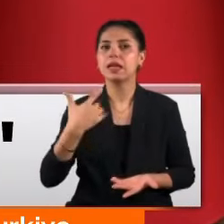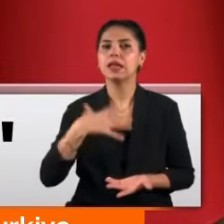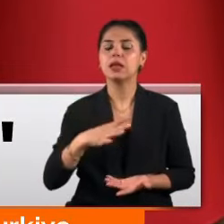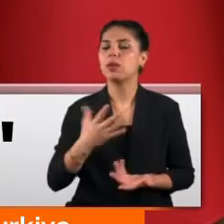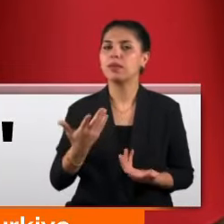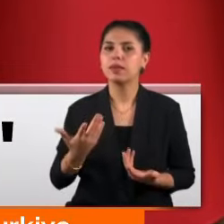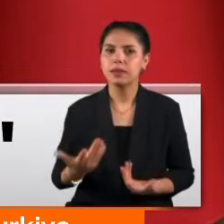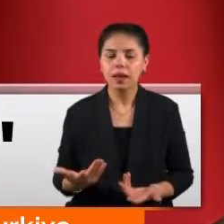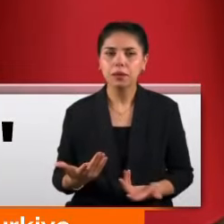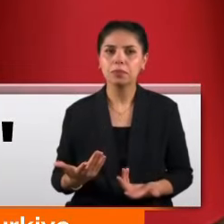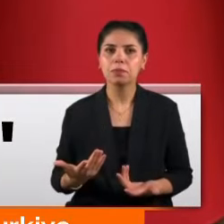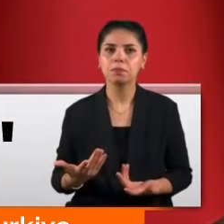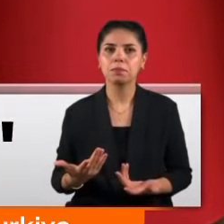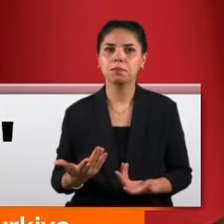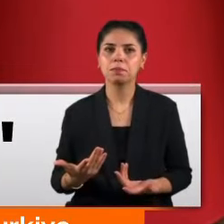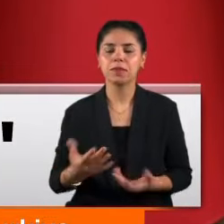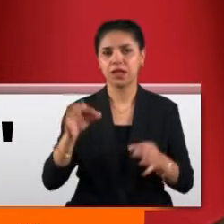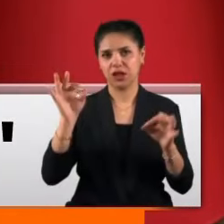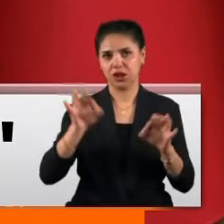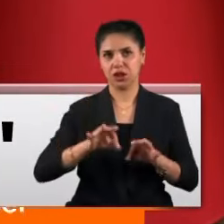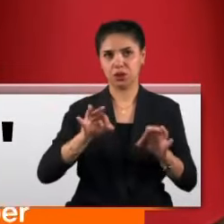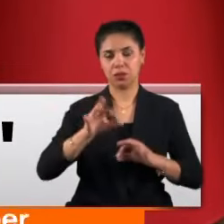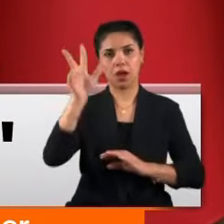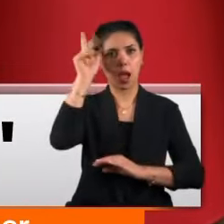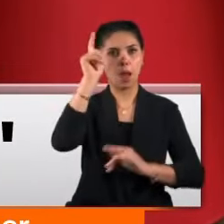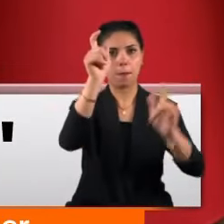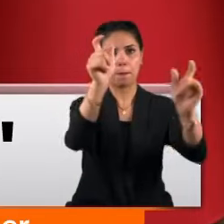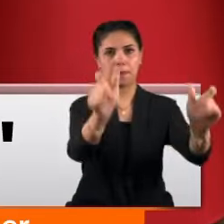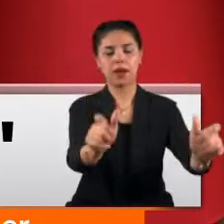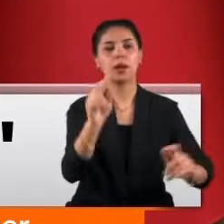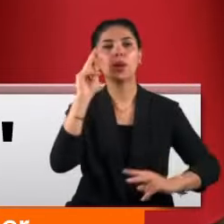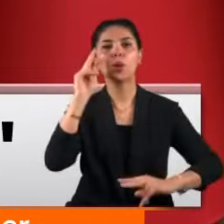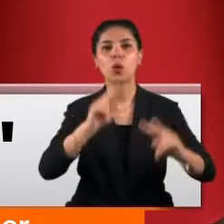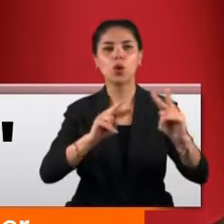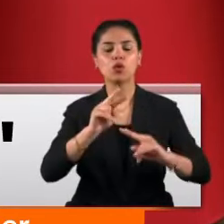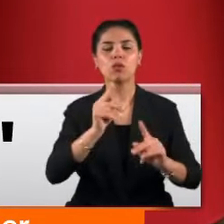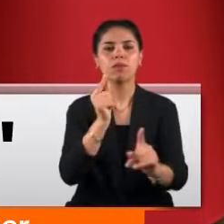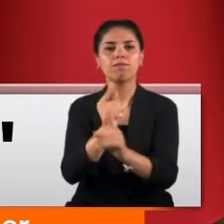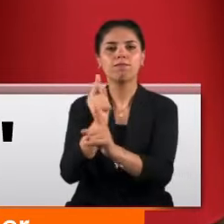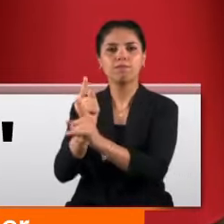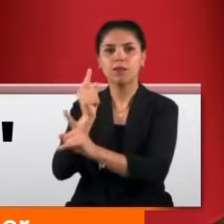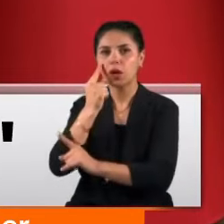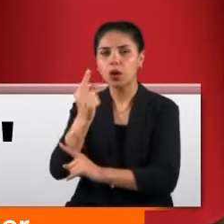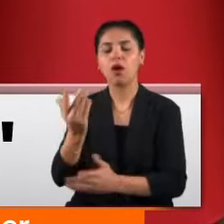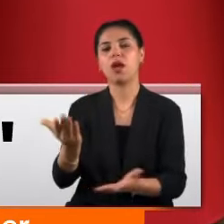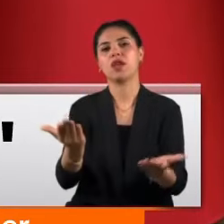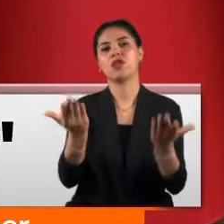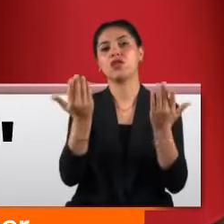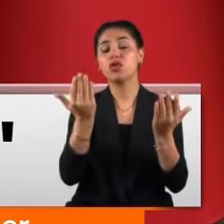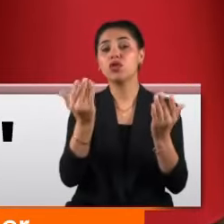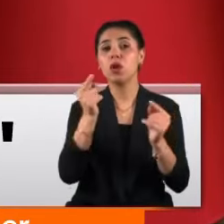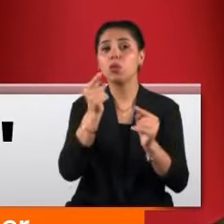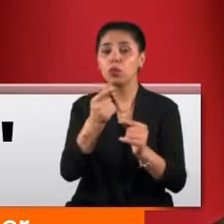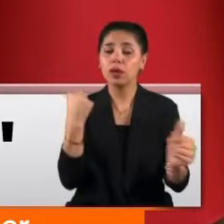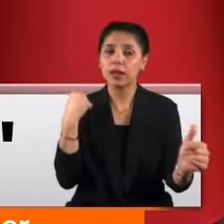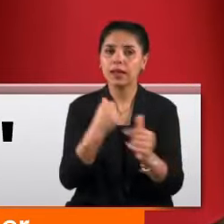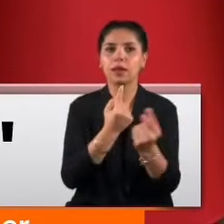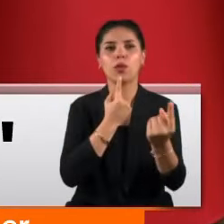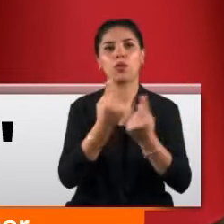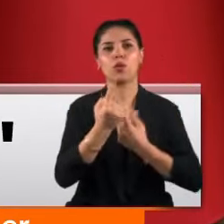ki şu anda Amerika'daki görüşmelerimizde inşallah bunları tekrar